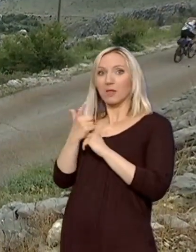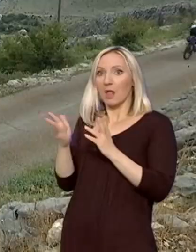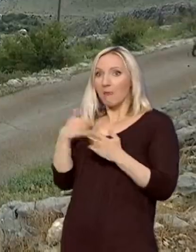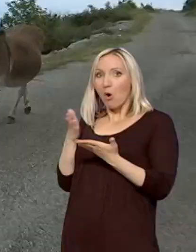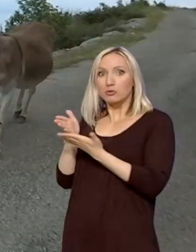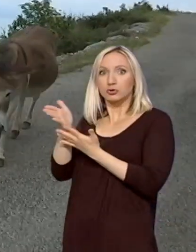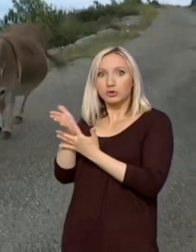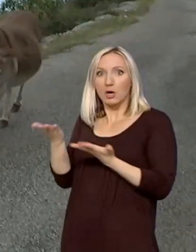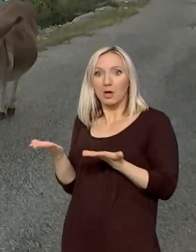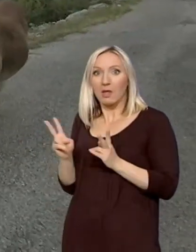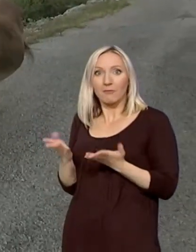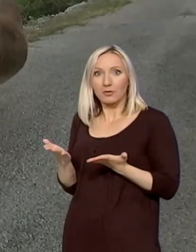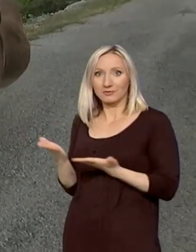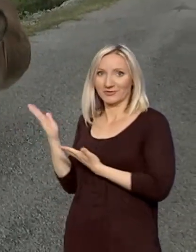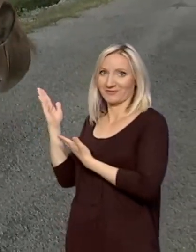da pređemo.